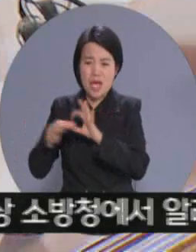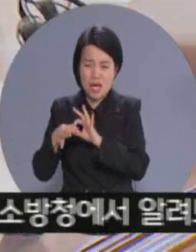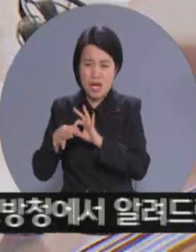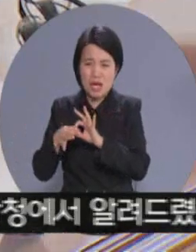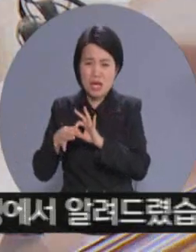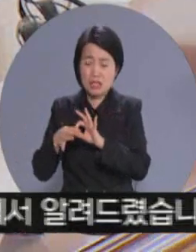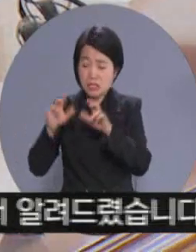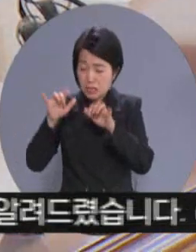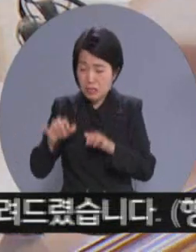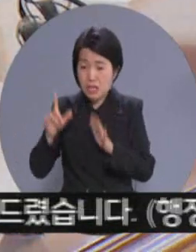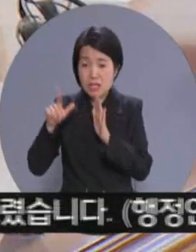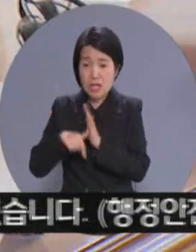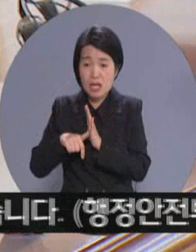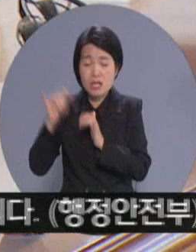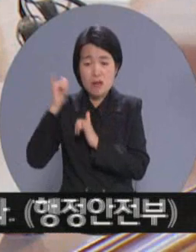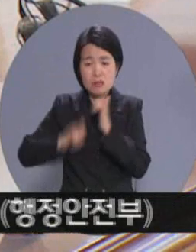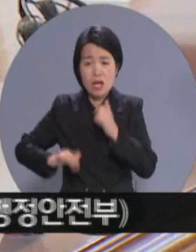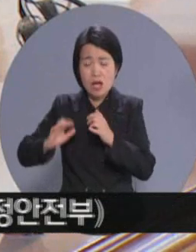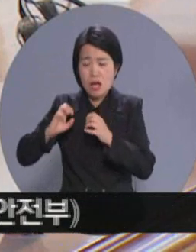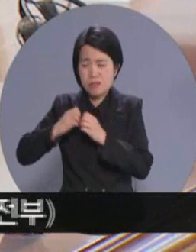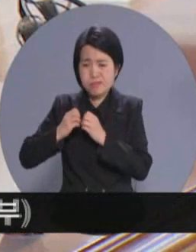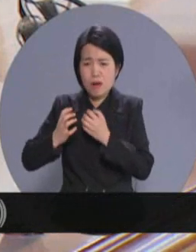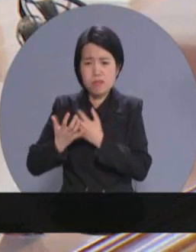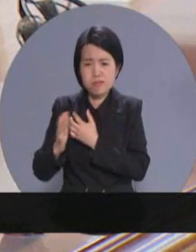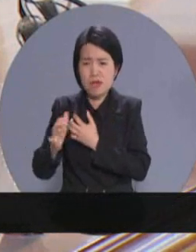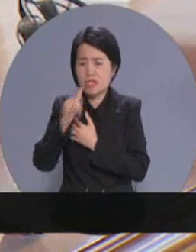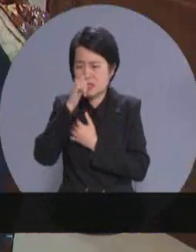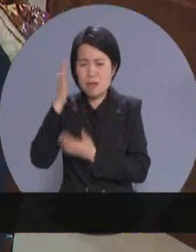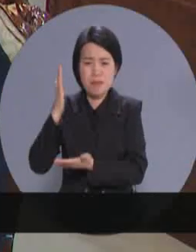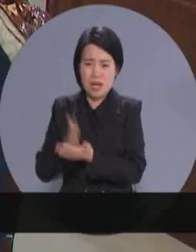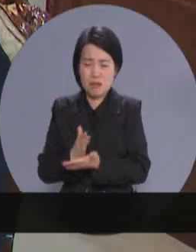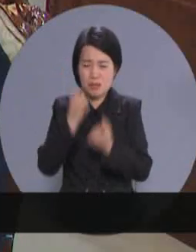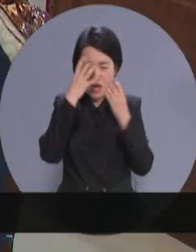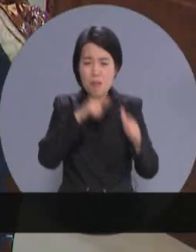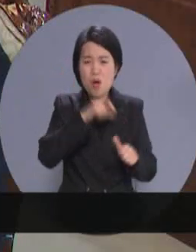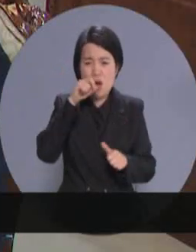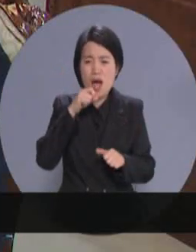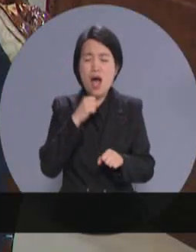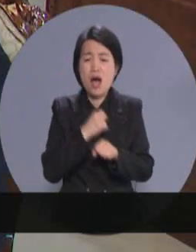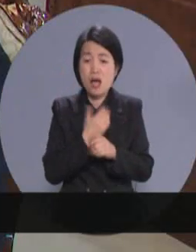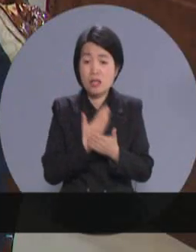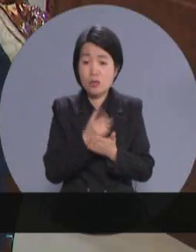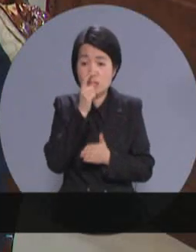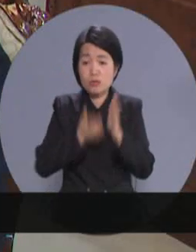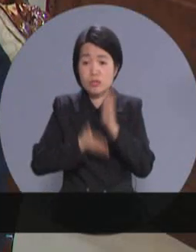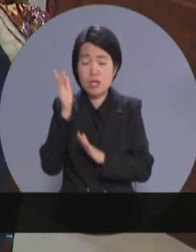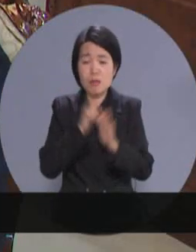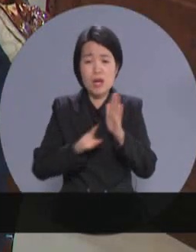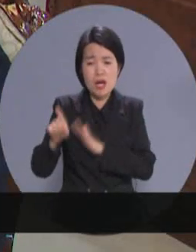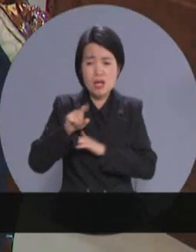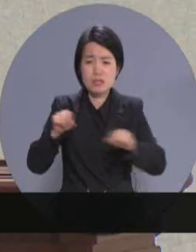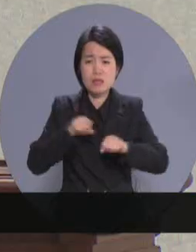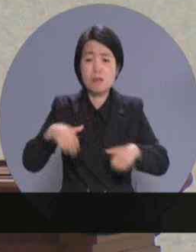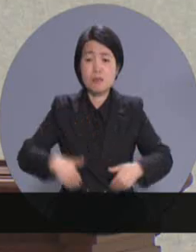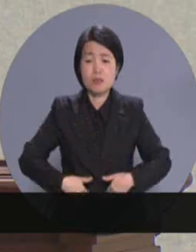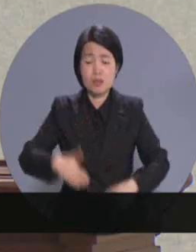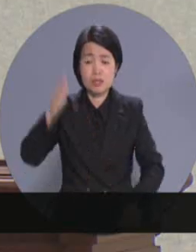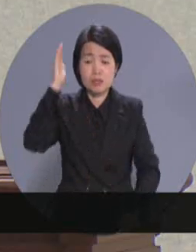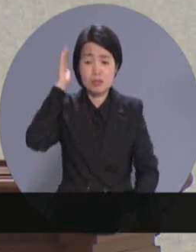왜곡이 심각하게 우려되는 만큼 기획단이 재구성될 수 있도록 여수시가 적극적으로 나서야 한다고